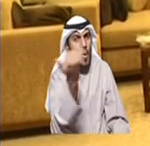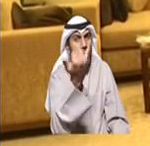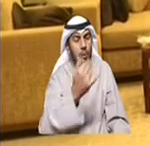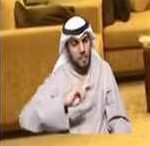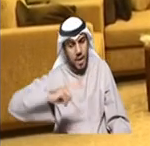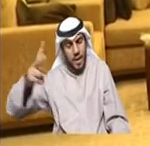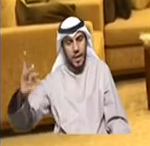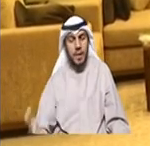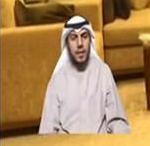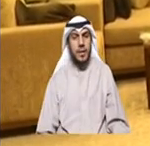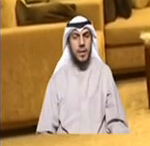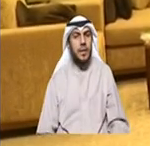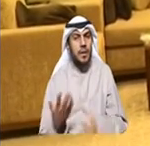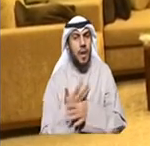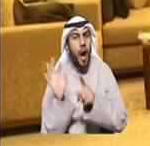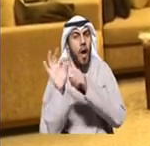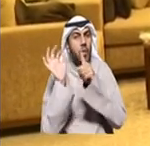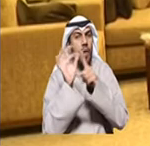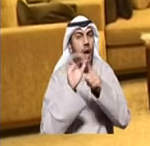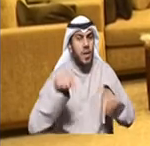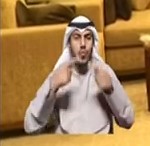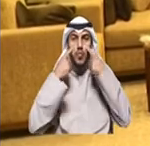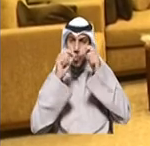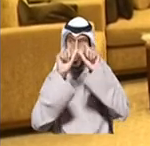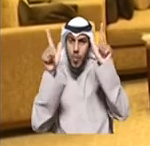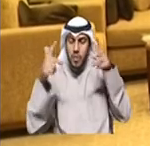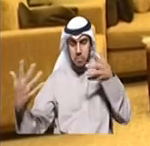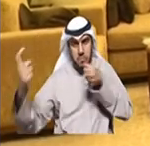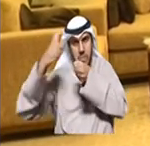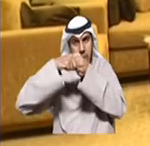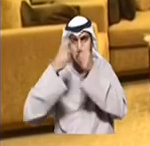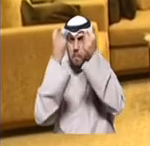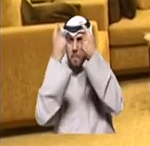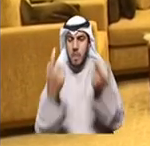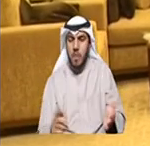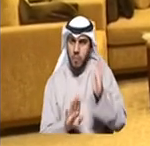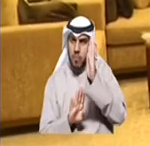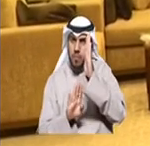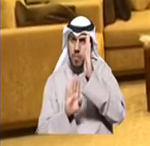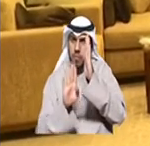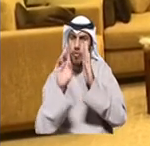المختلفة، والآن نرى هذا التعاون البناء، وبإذن الله